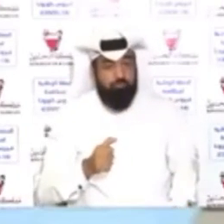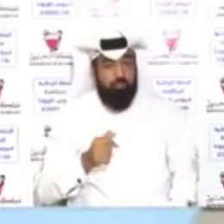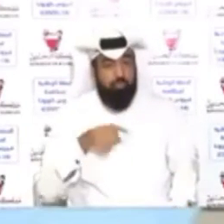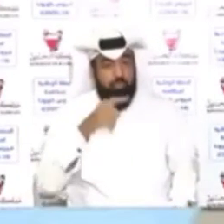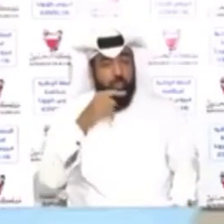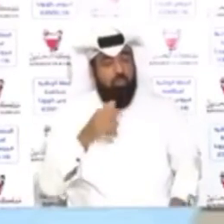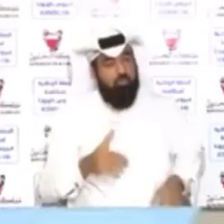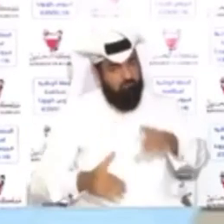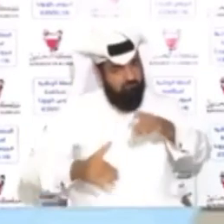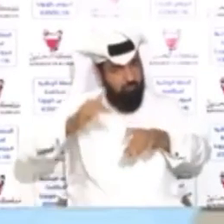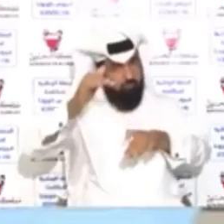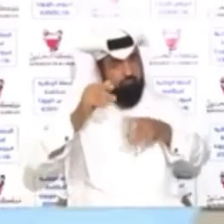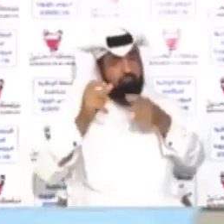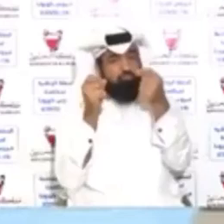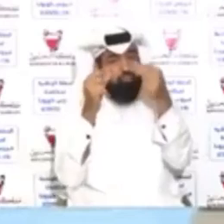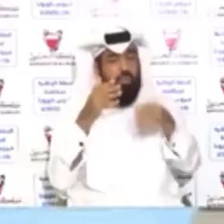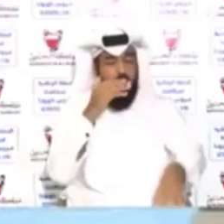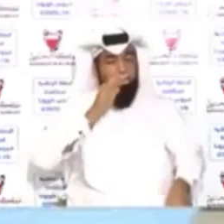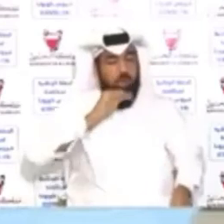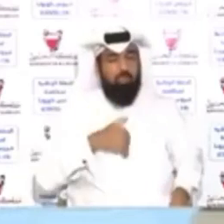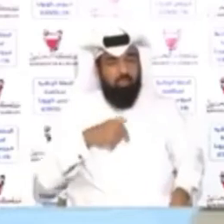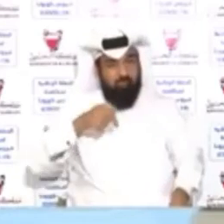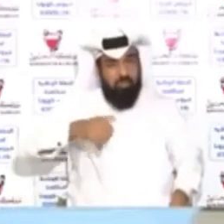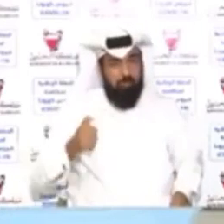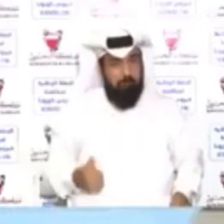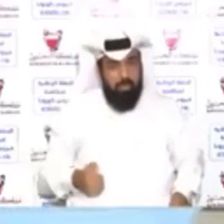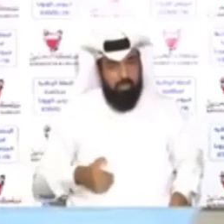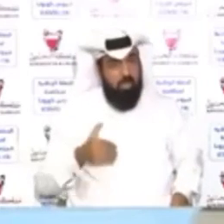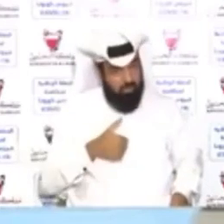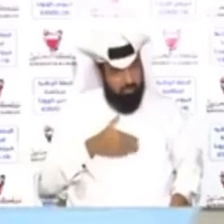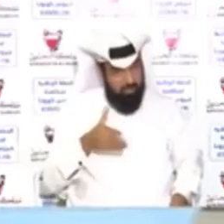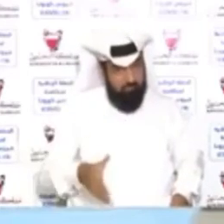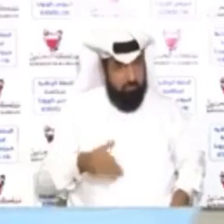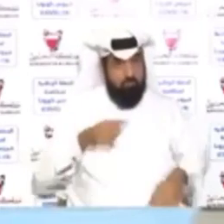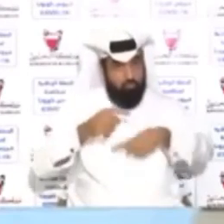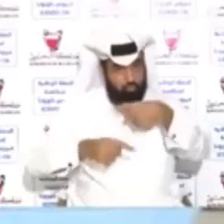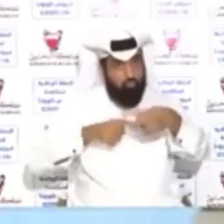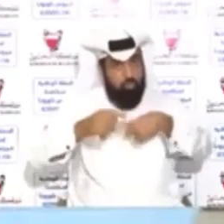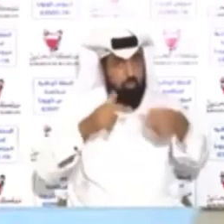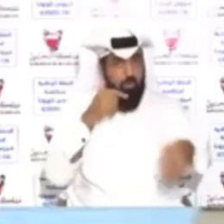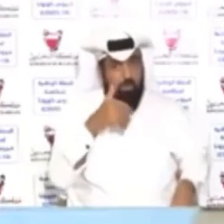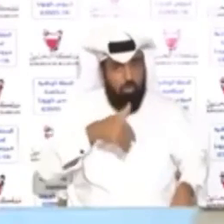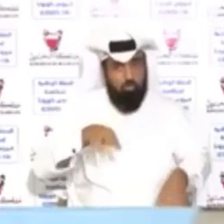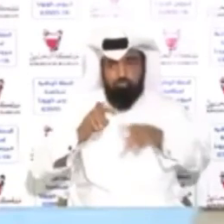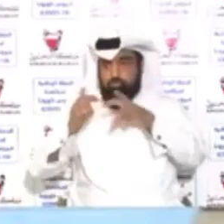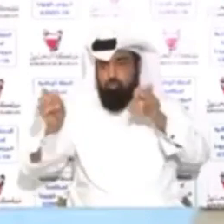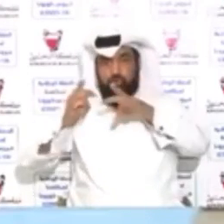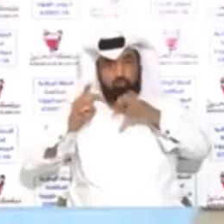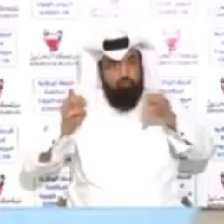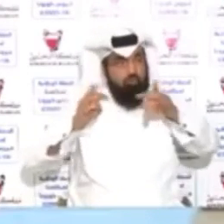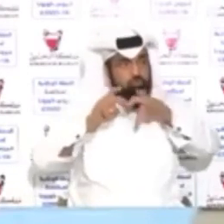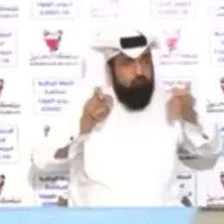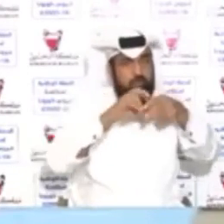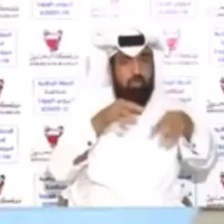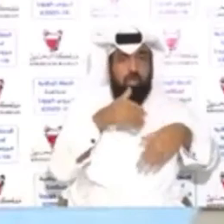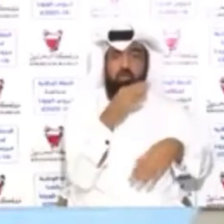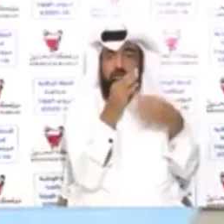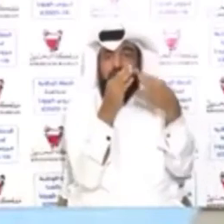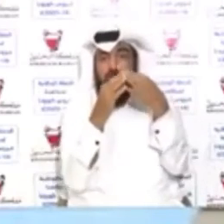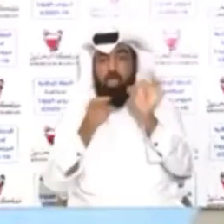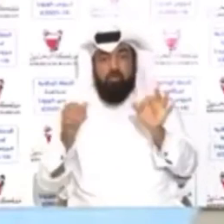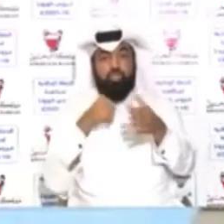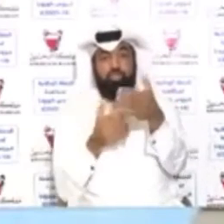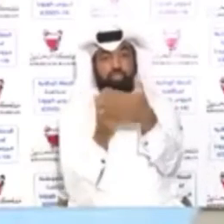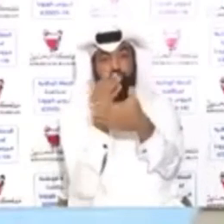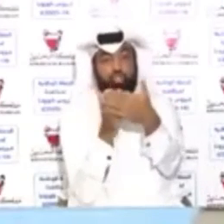مملكة البحرين. وإحنا بصفة مستمرة مثل ما تفضل دكتور مناف بمتابعة جميع المستجدات لتغييرها، بالإضافة